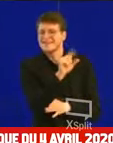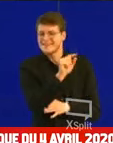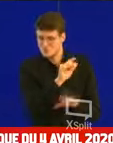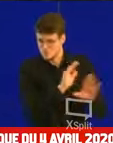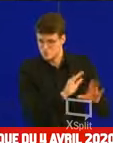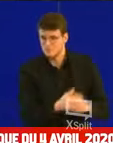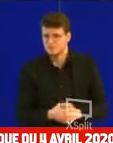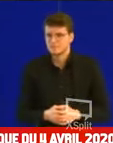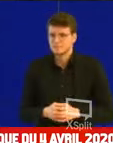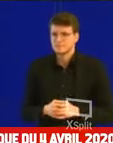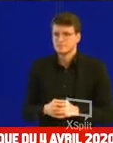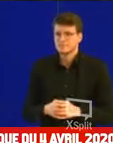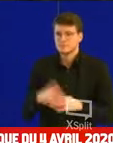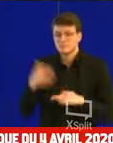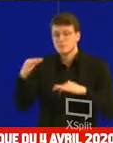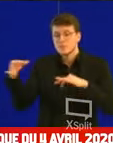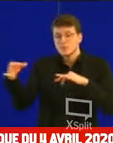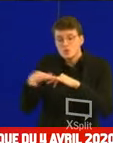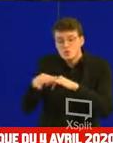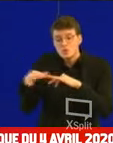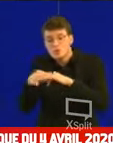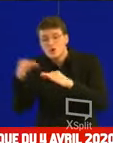ait maintenant